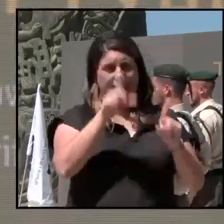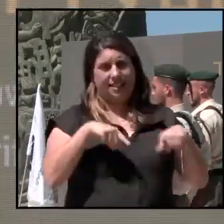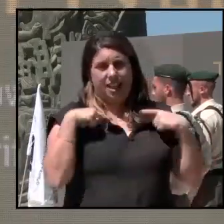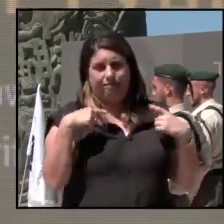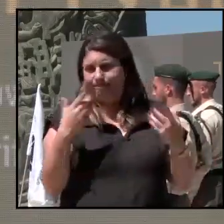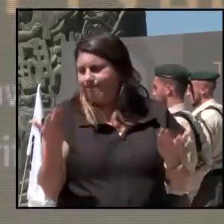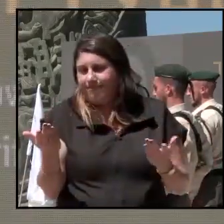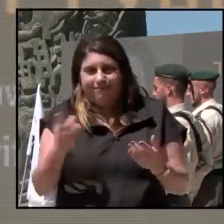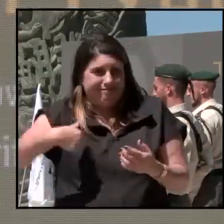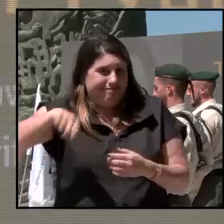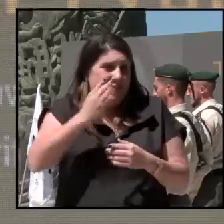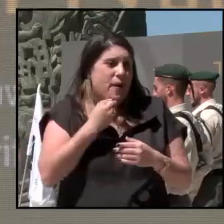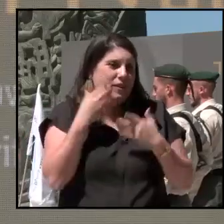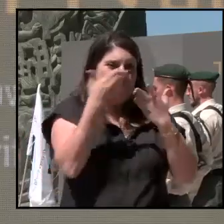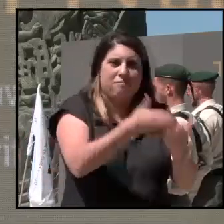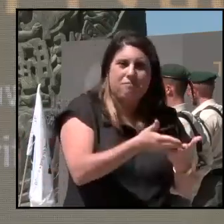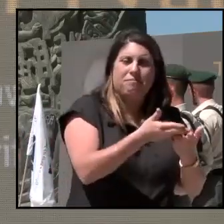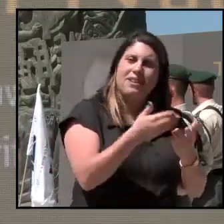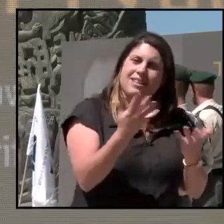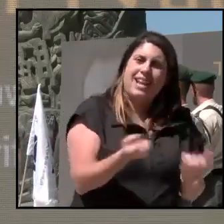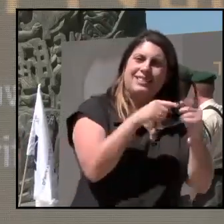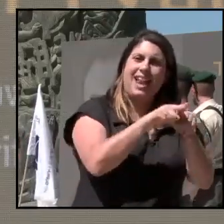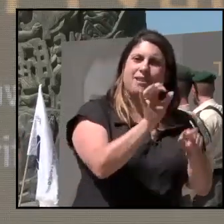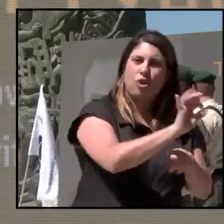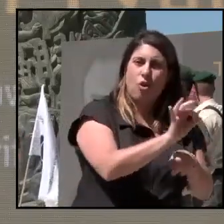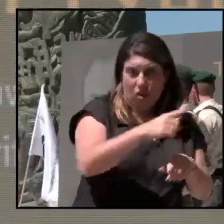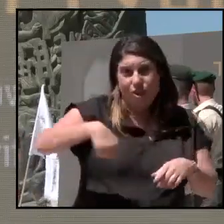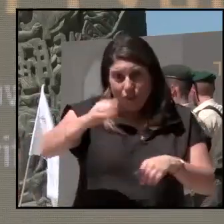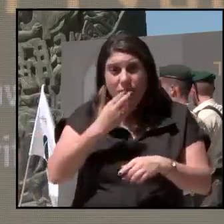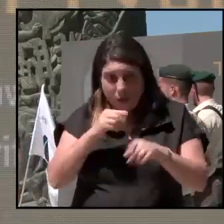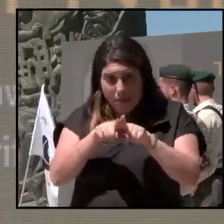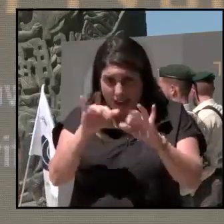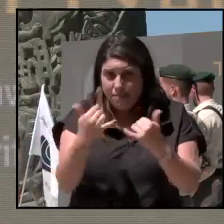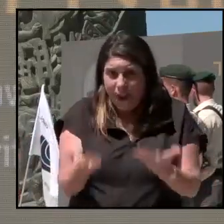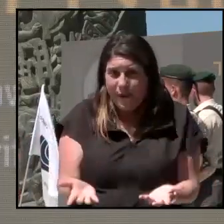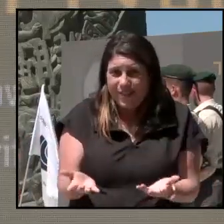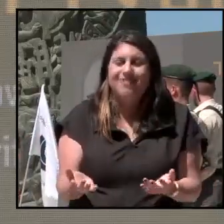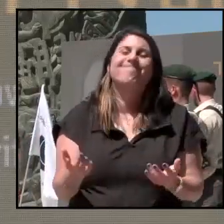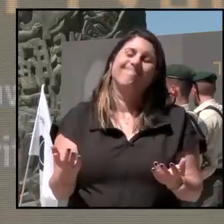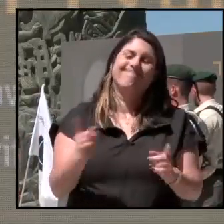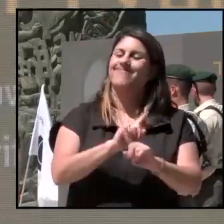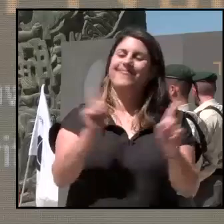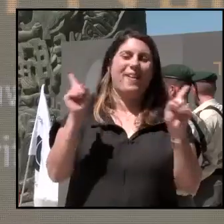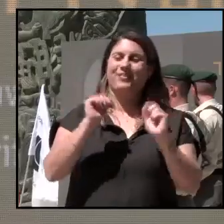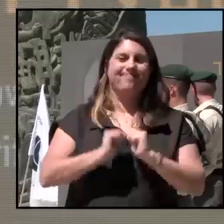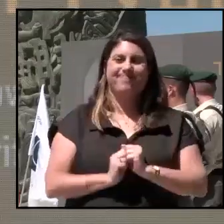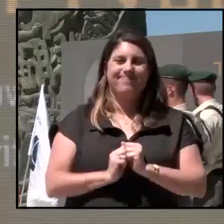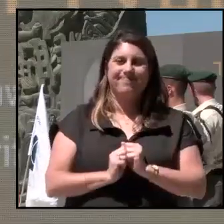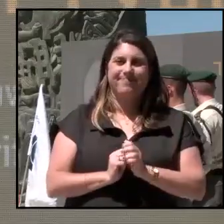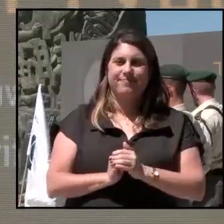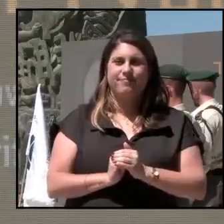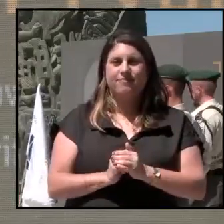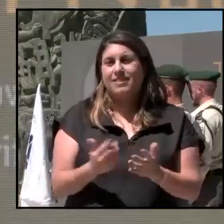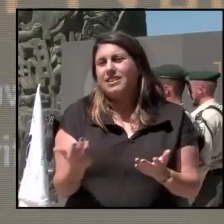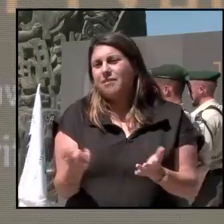איזה יהודי לא יציל את אחיו? הרי כל היהודים אחים, לא? זהו, שלא. אחרת